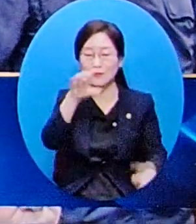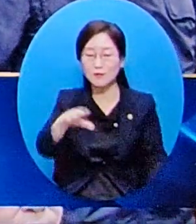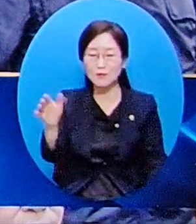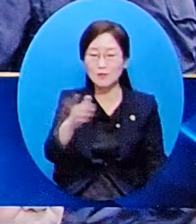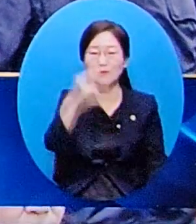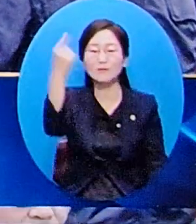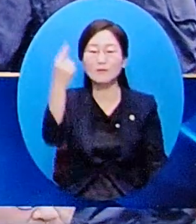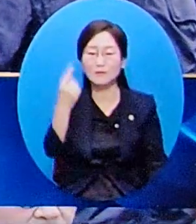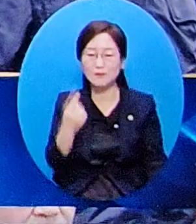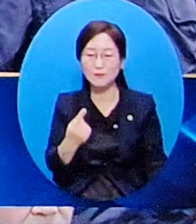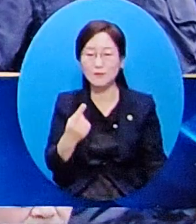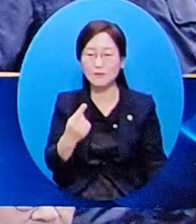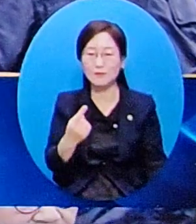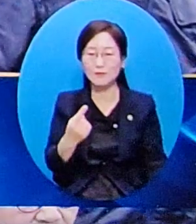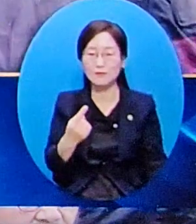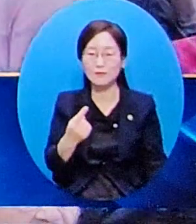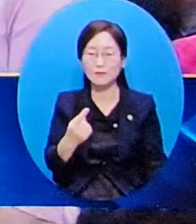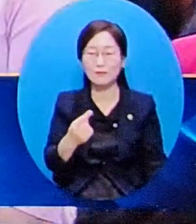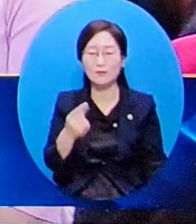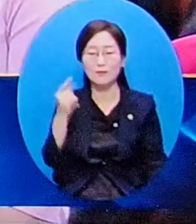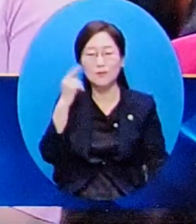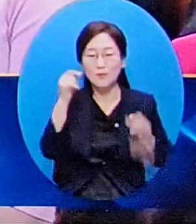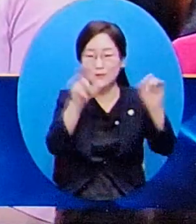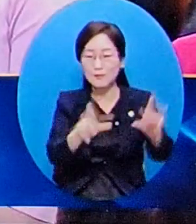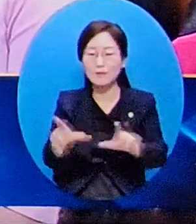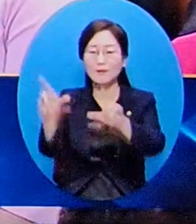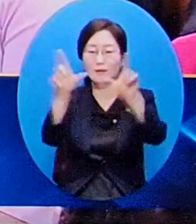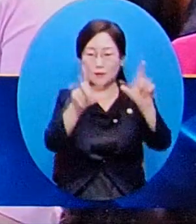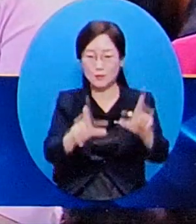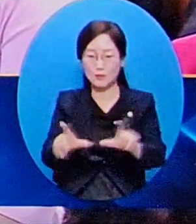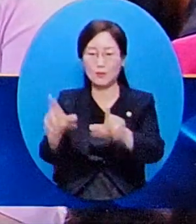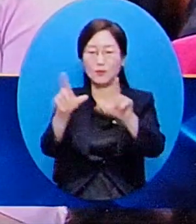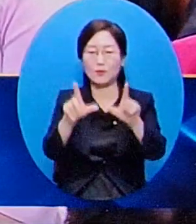어디에서 와서 왜 살며